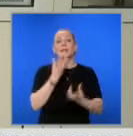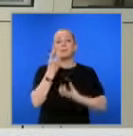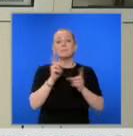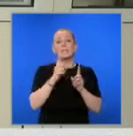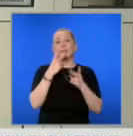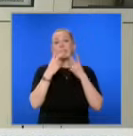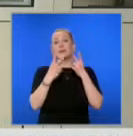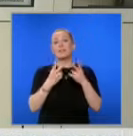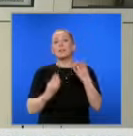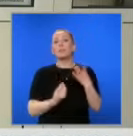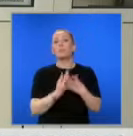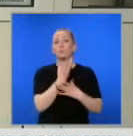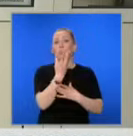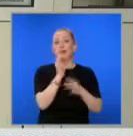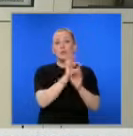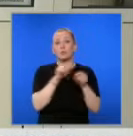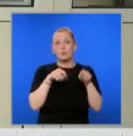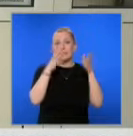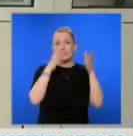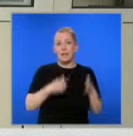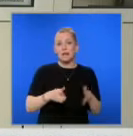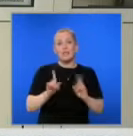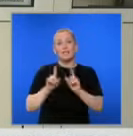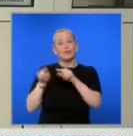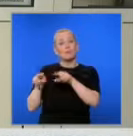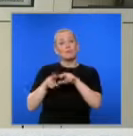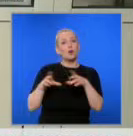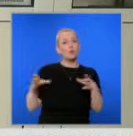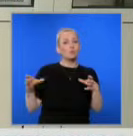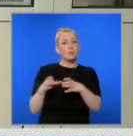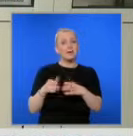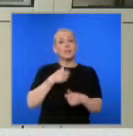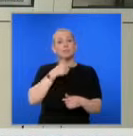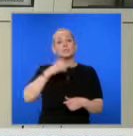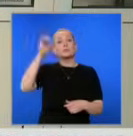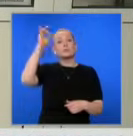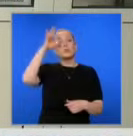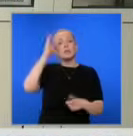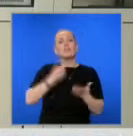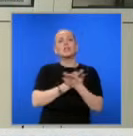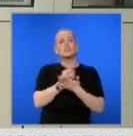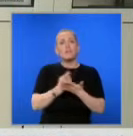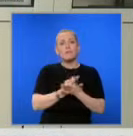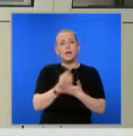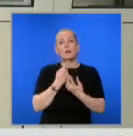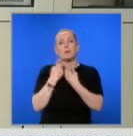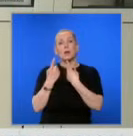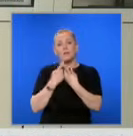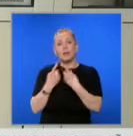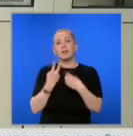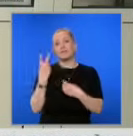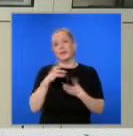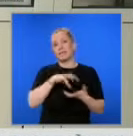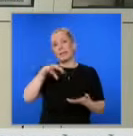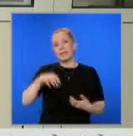от комина. Нито на тази сграда, нито на Народното събрание, където в събота и неделя часове наред преговаряха двата